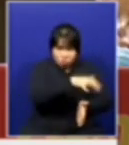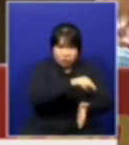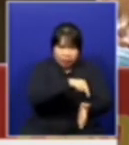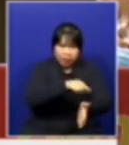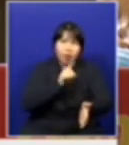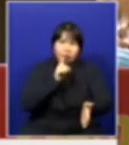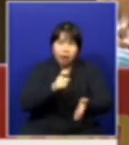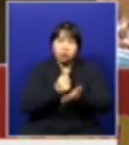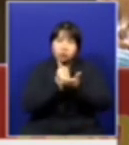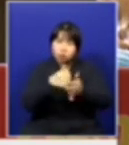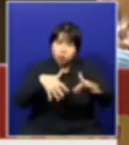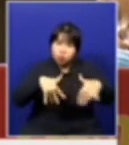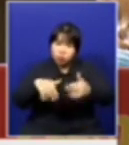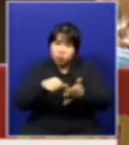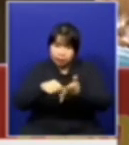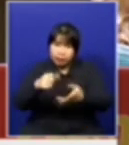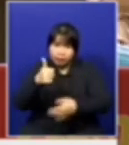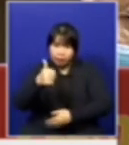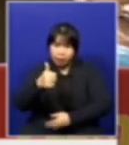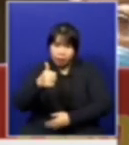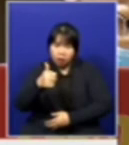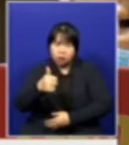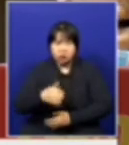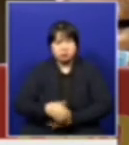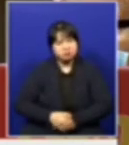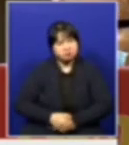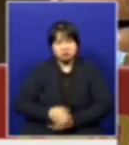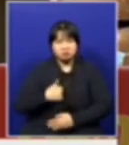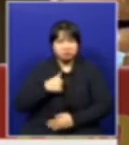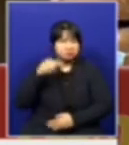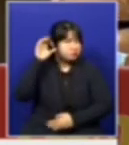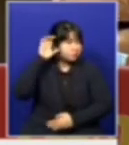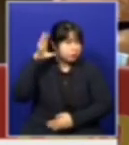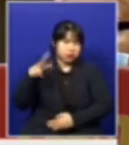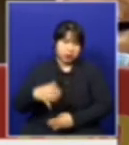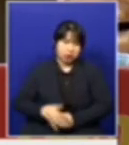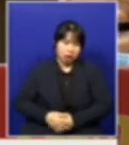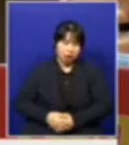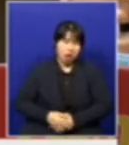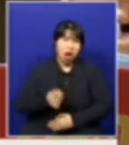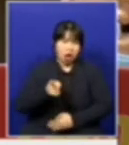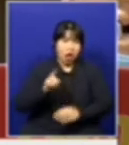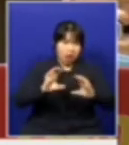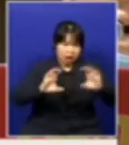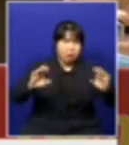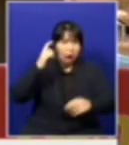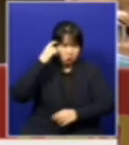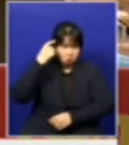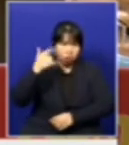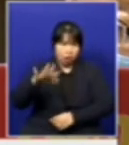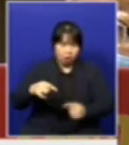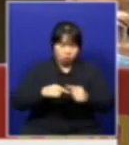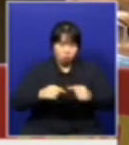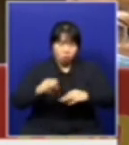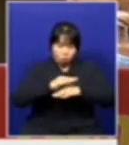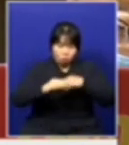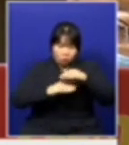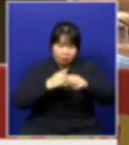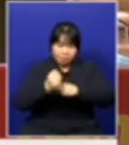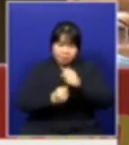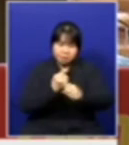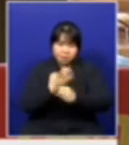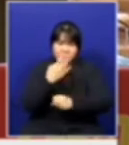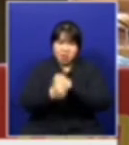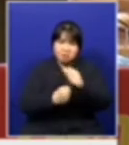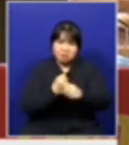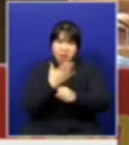ม่ไม่เชื่อว่าดิฉันไม่เชื่อว่ารัฐบาลไม่รู้ว่าโครงการขุดลอกที่ทำมาตลอด 4-5 ปีนี้ไม่